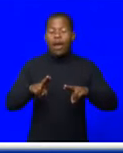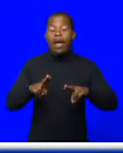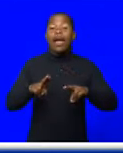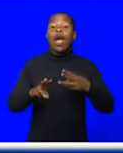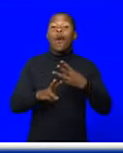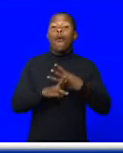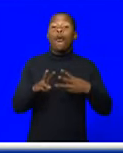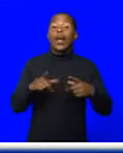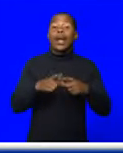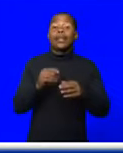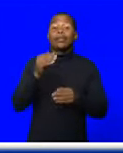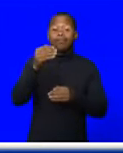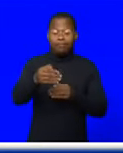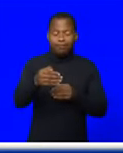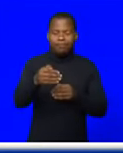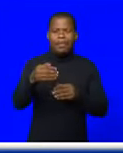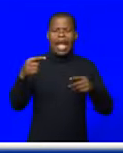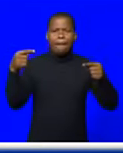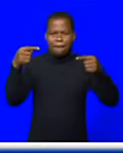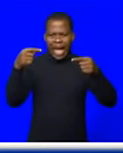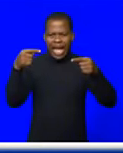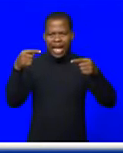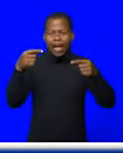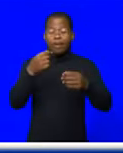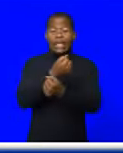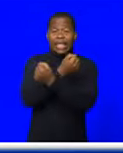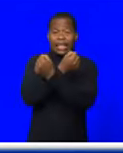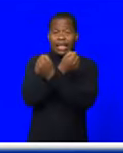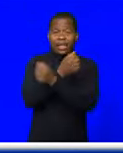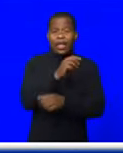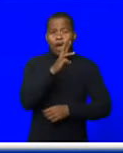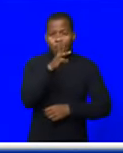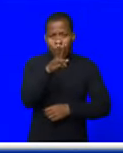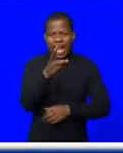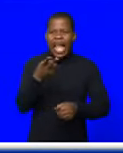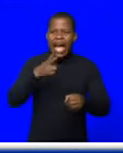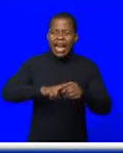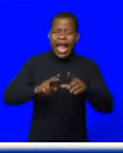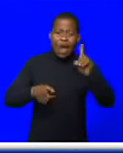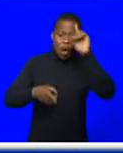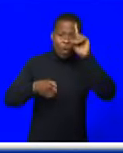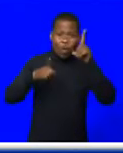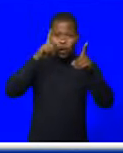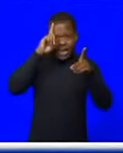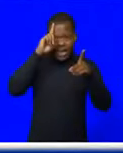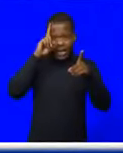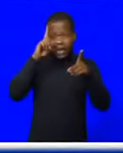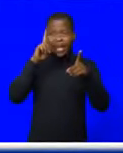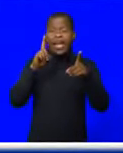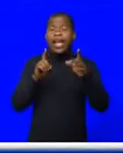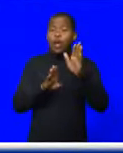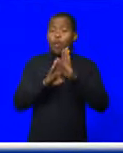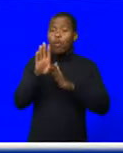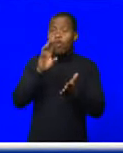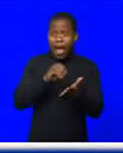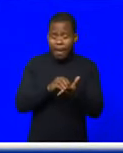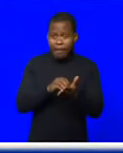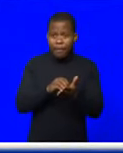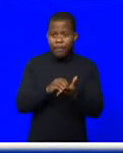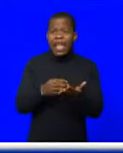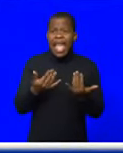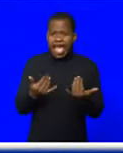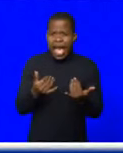weekend siyadlala sidlala ne-Orlando Pirates sethu ofocusa kuyo emagames asekhona sisenalo ithuba lokuqualify. Kwanyala iRoyal